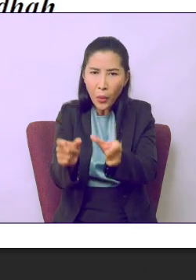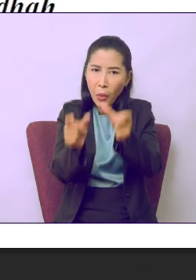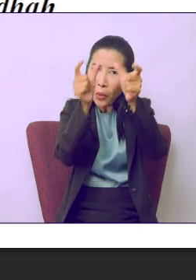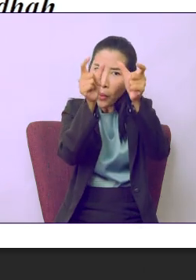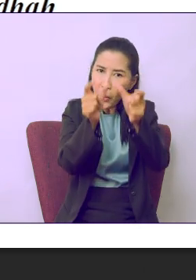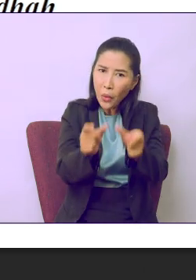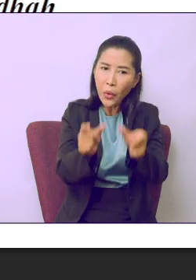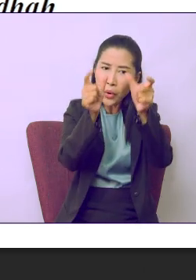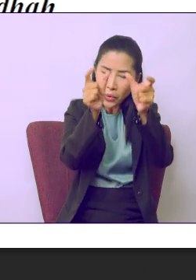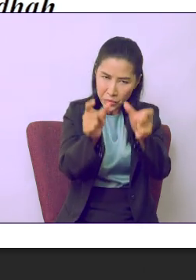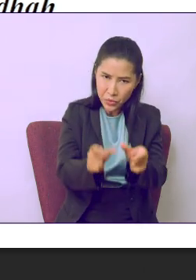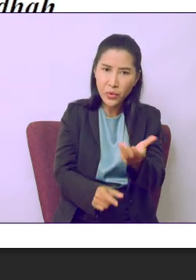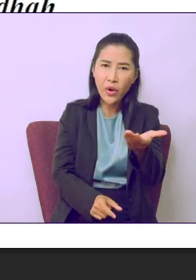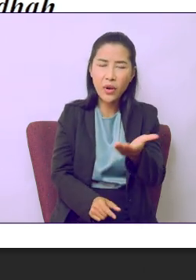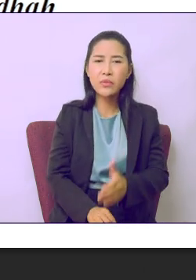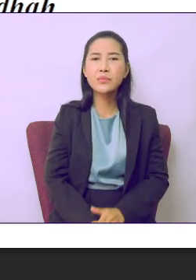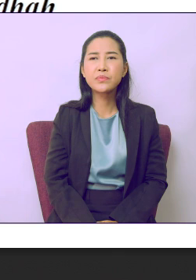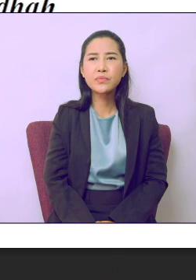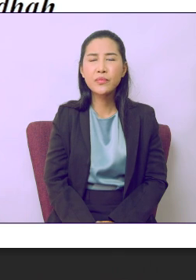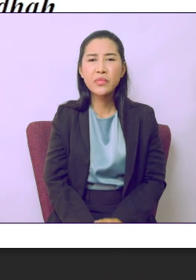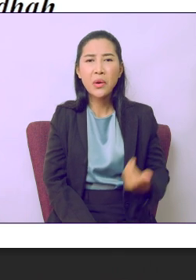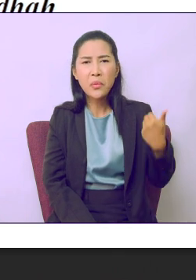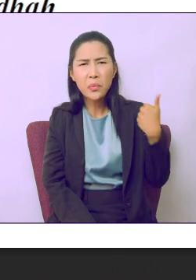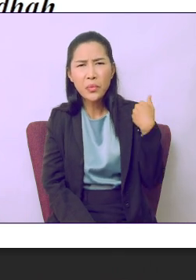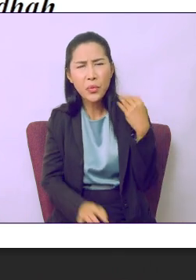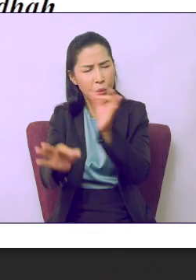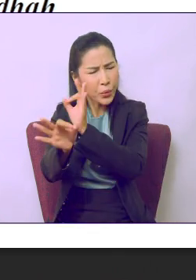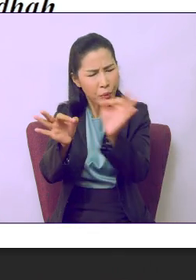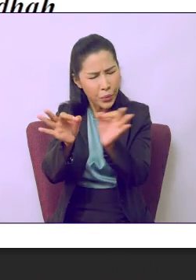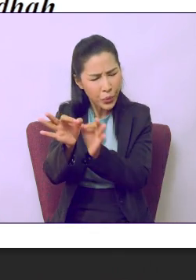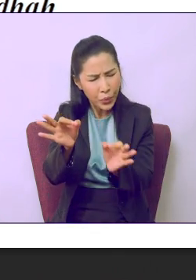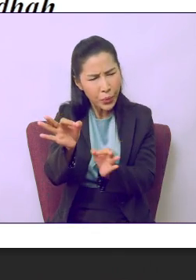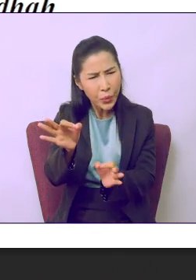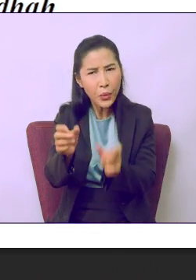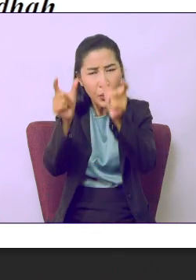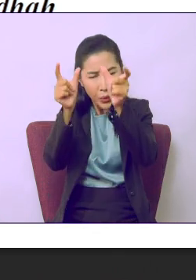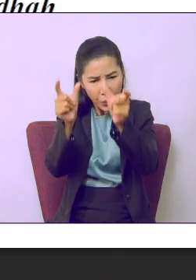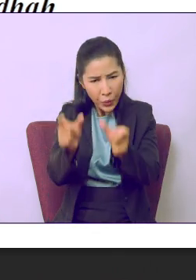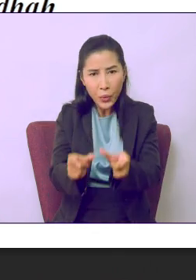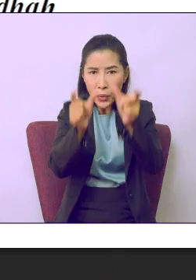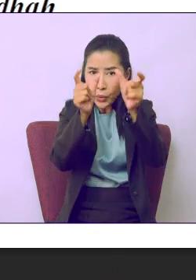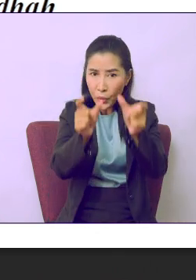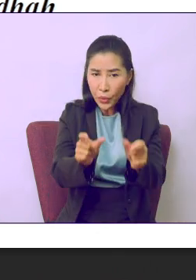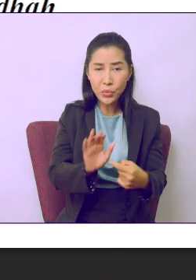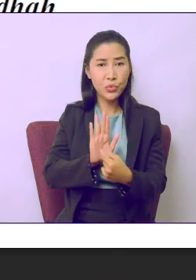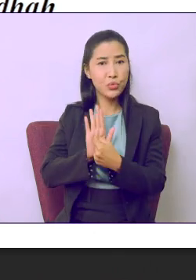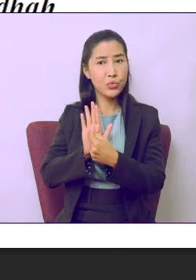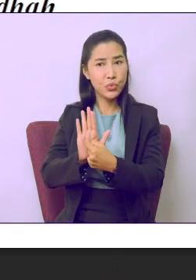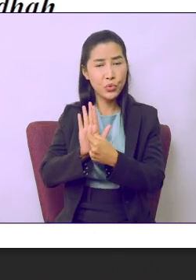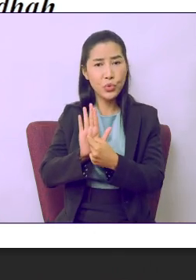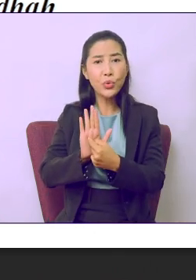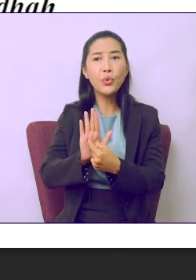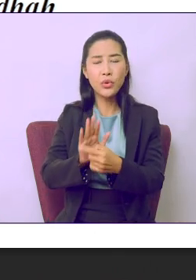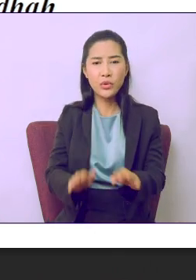อันนี้ก็เป็นสลกนึงนะครับแล้วก็มีอีกหลายๆสโลกเนี่ยมันข้องเกี่ยวกับพุทธมากเลยนะครับผมยกตัวอย่างก่อนดี๋จะค่อยมาพูดอ่า